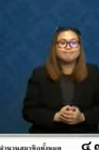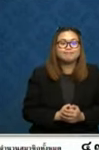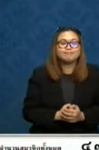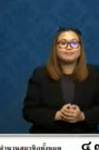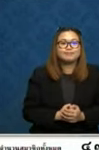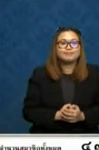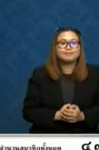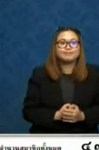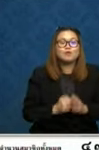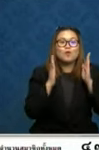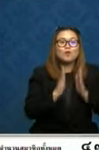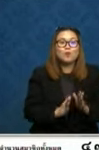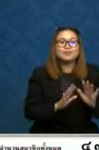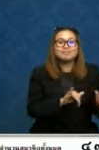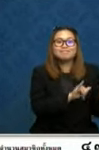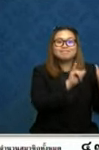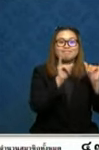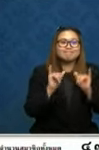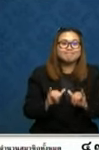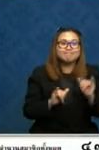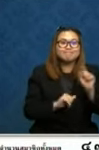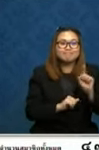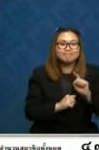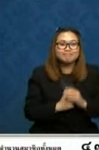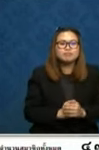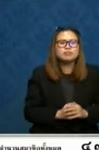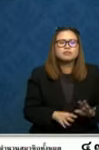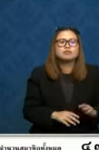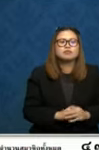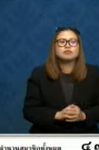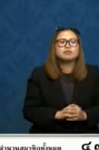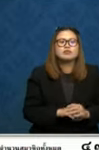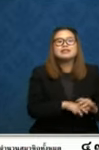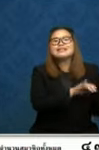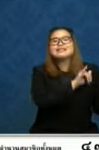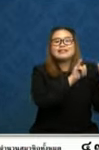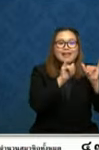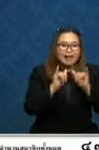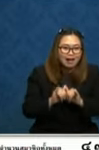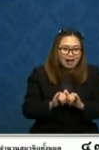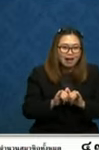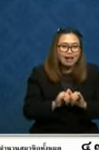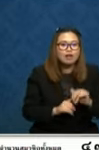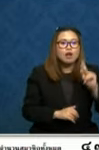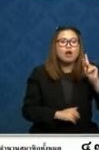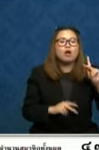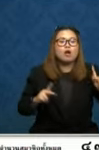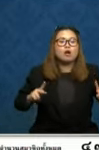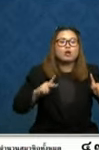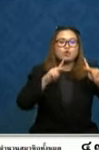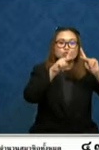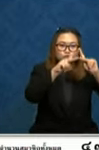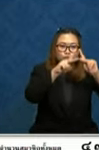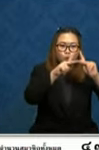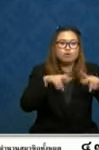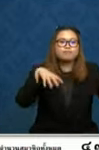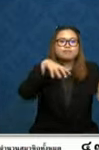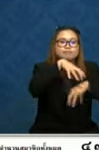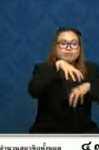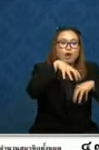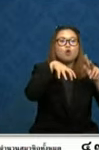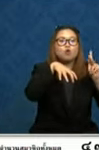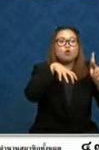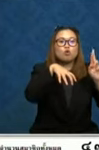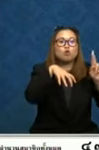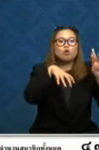นที่ย้ายมาอยู่ในส่วนตรงนี้ก็ควรจะย้ายกลับไปอยู่กรมกองหรือในส่วนที่เป็นโดยตำแหน่งไม่ว่าจะ